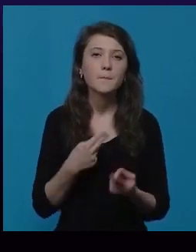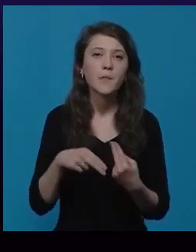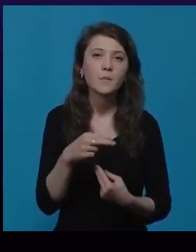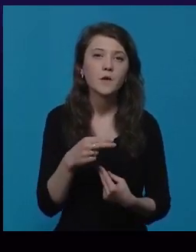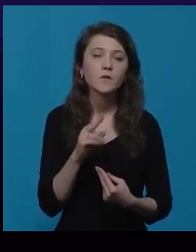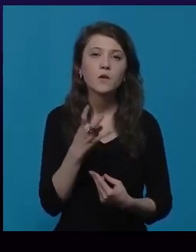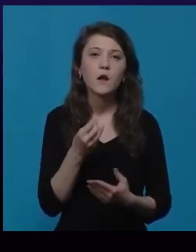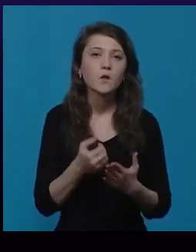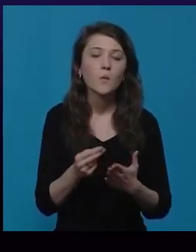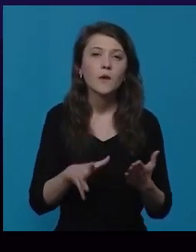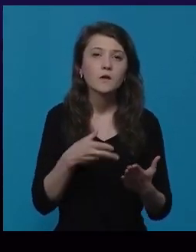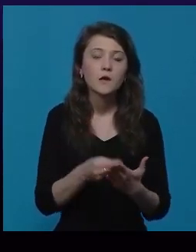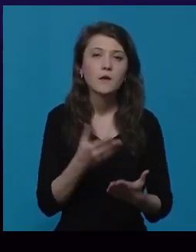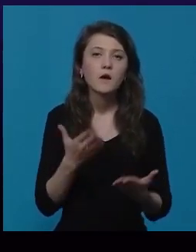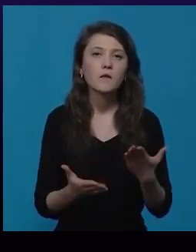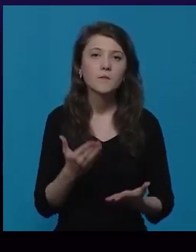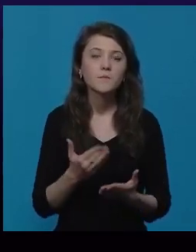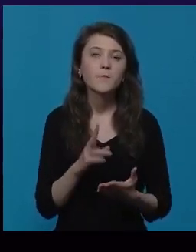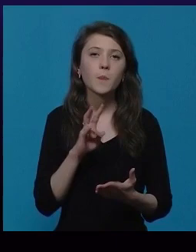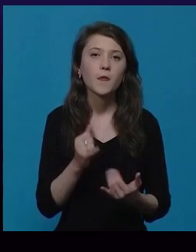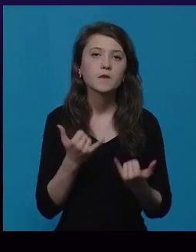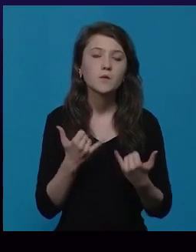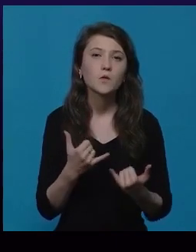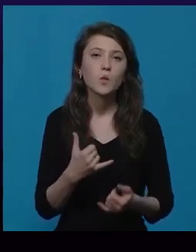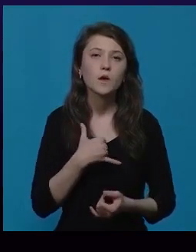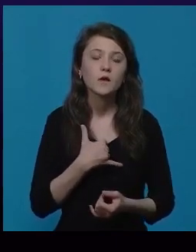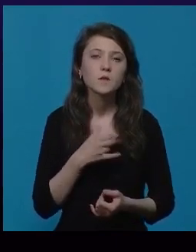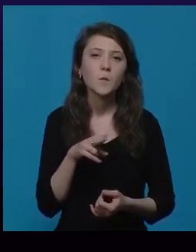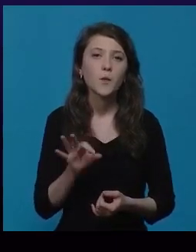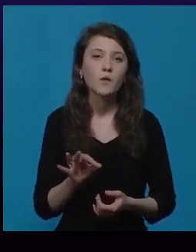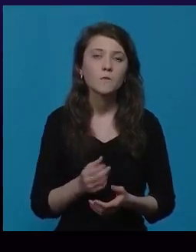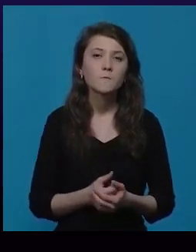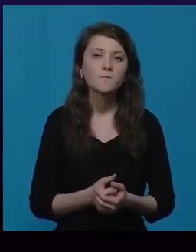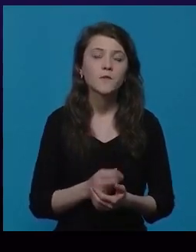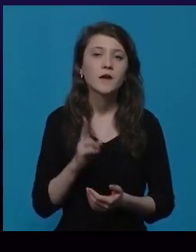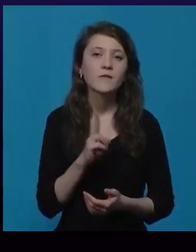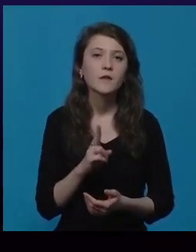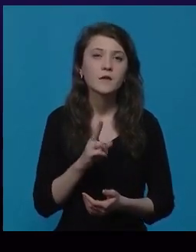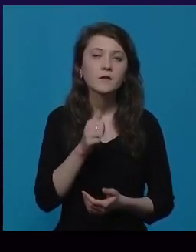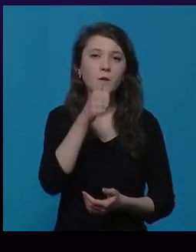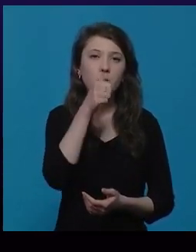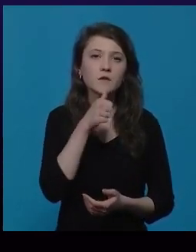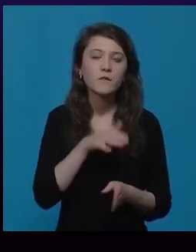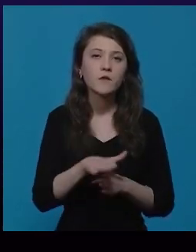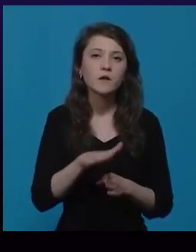Ну, на сьогоднішній нас по квітню місяці у нас виконання плану